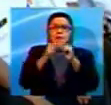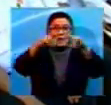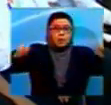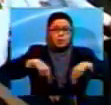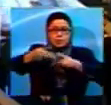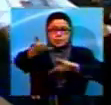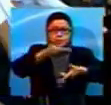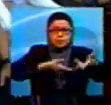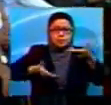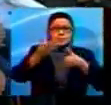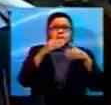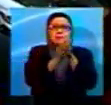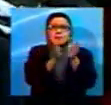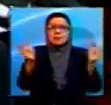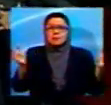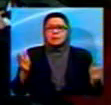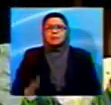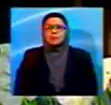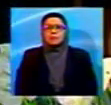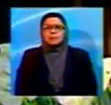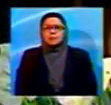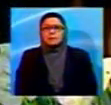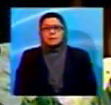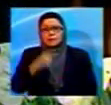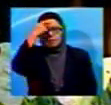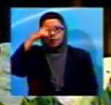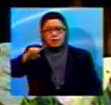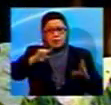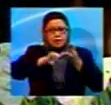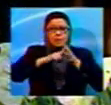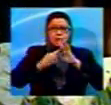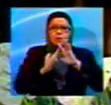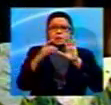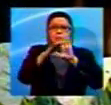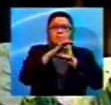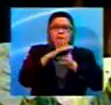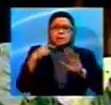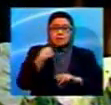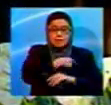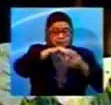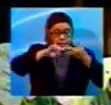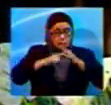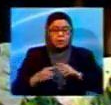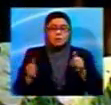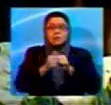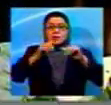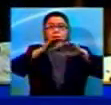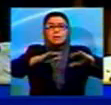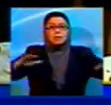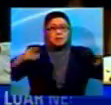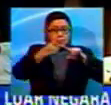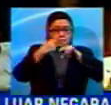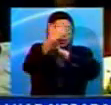lebih meluas untuk permulaan misalnya kita boleh mulakan dengan murid-murid daripada